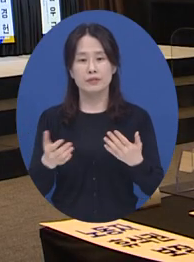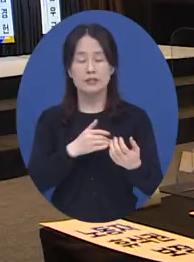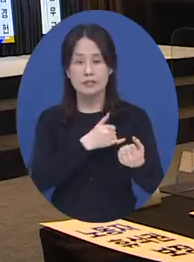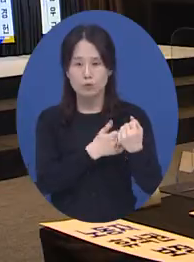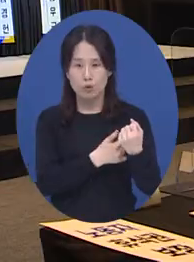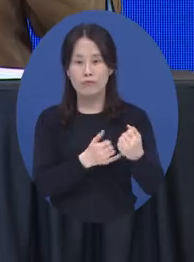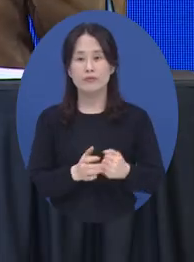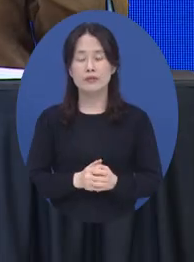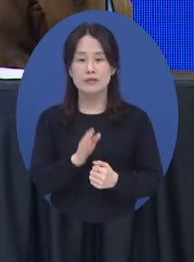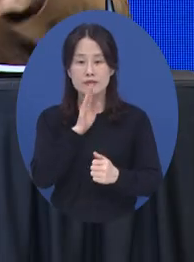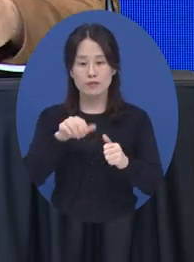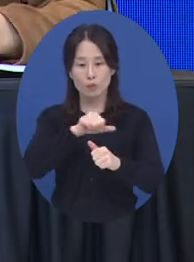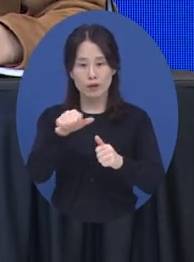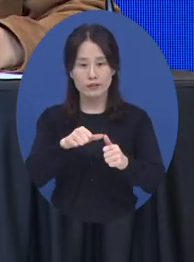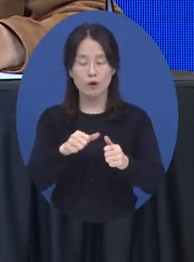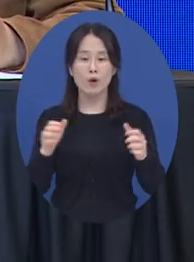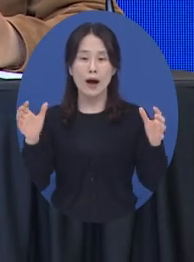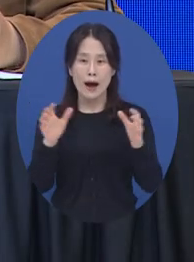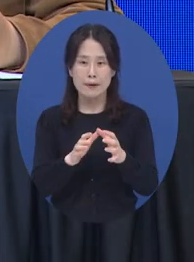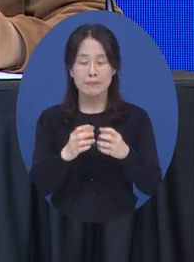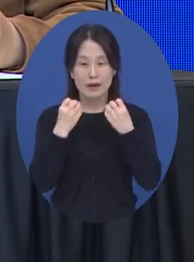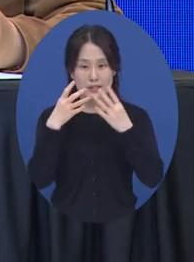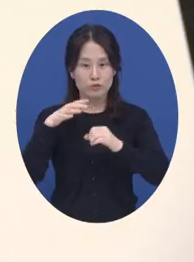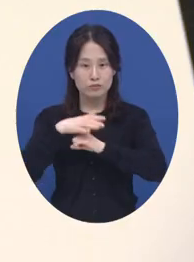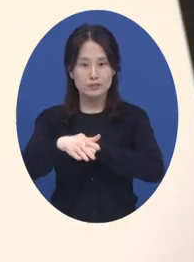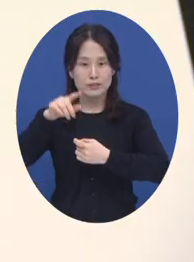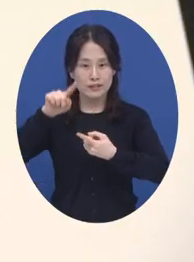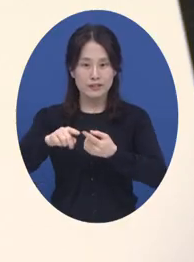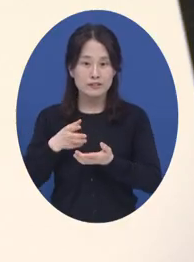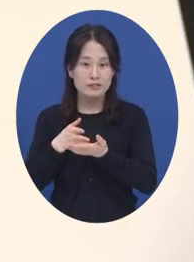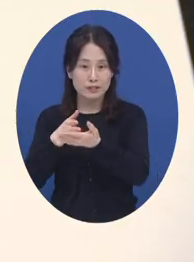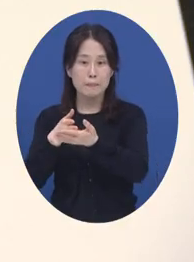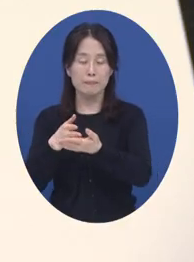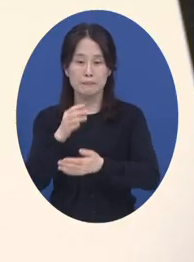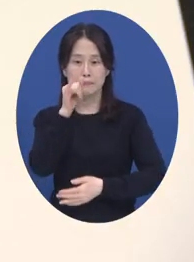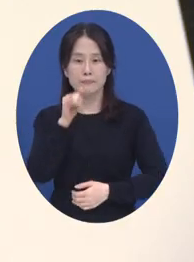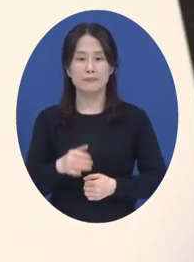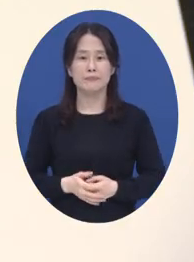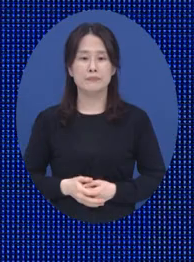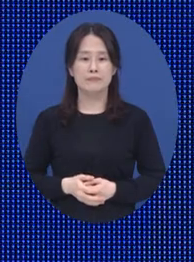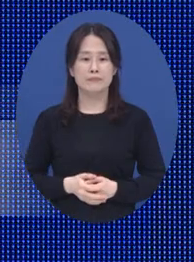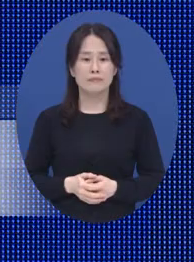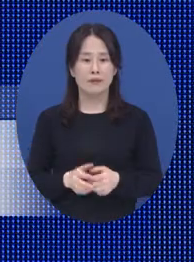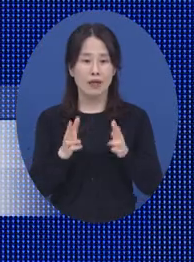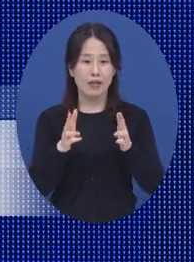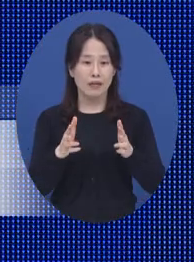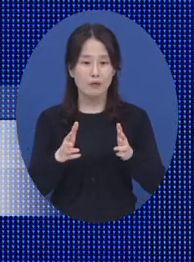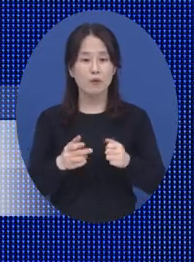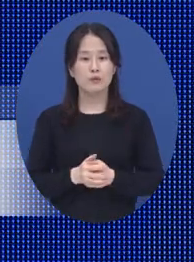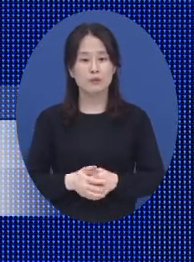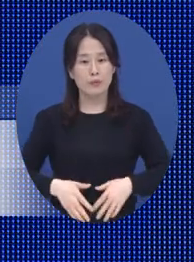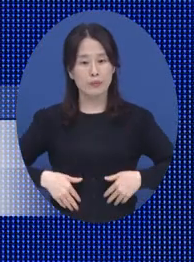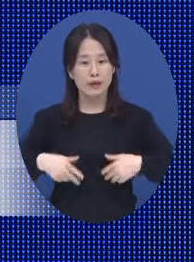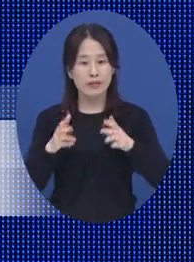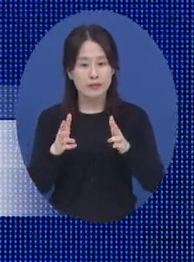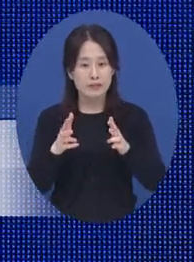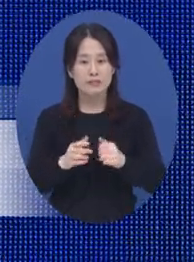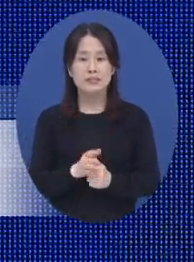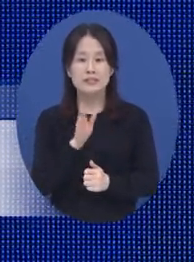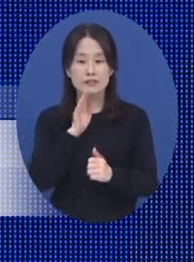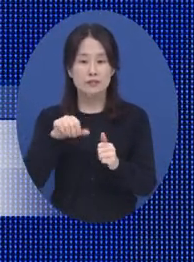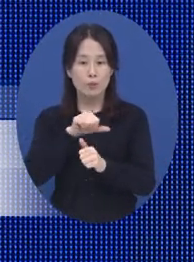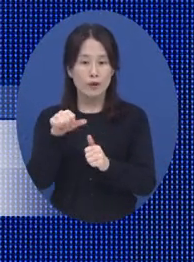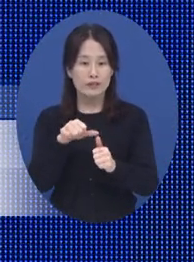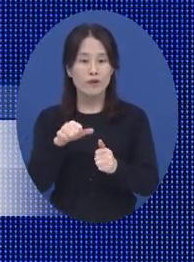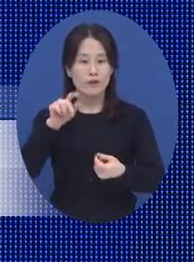노동 인권과 친환경 에너지를 접목하는 새로운 방식에 대한 제안도 이어졌습니다. 에어컨 같은 거나 난방기 같은 거 이렇게